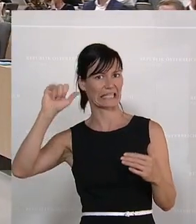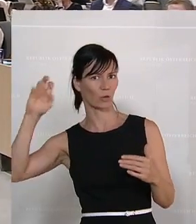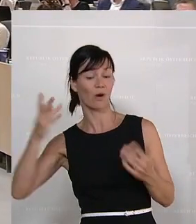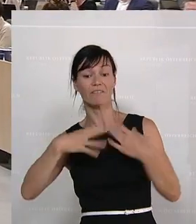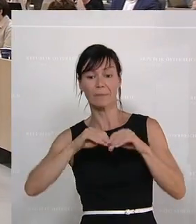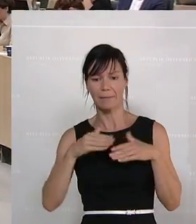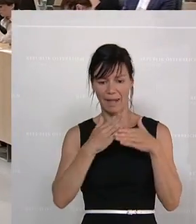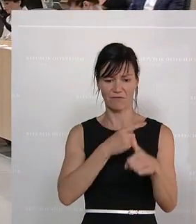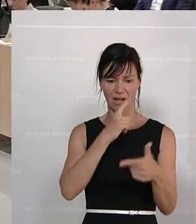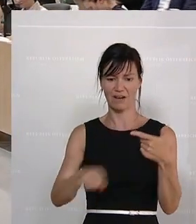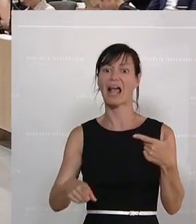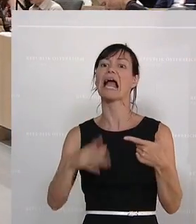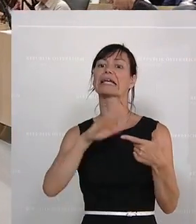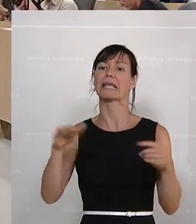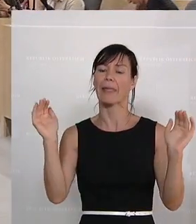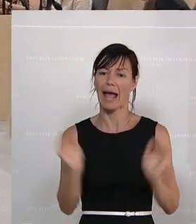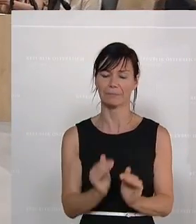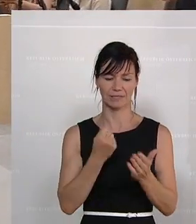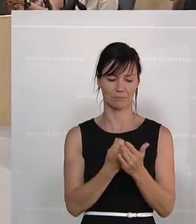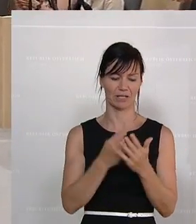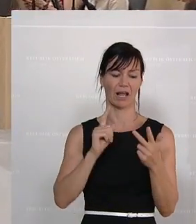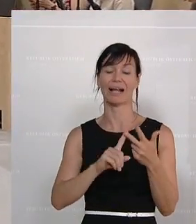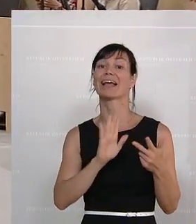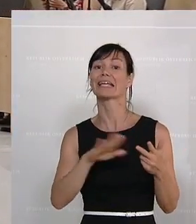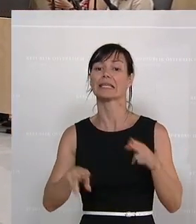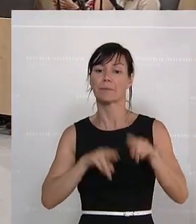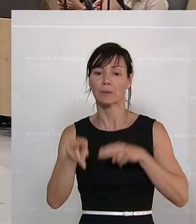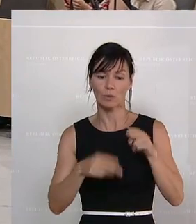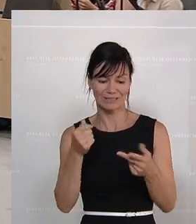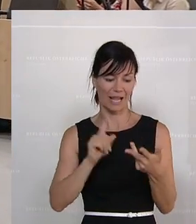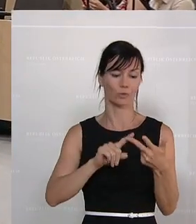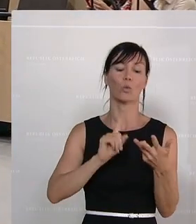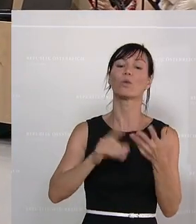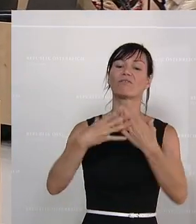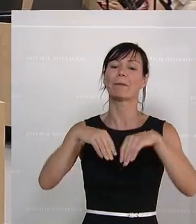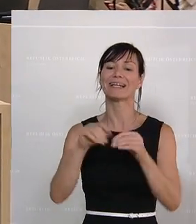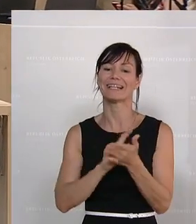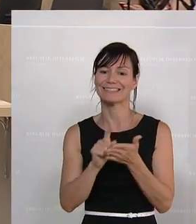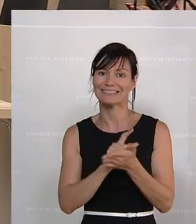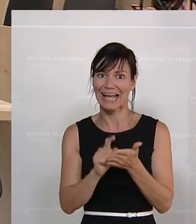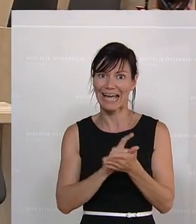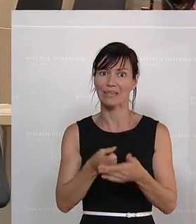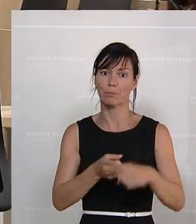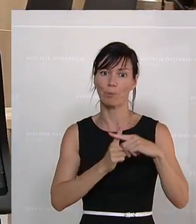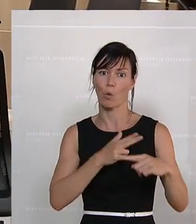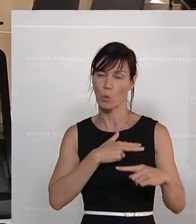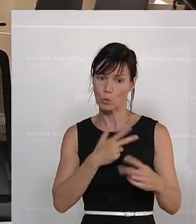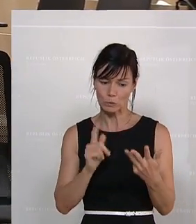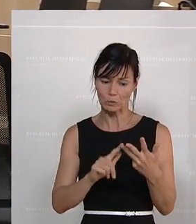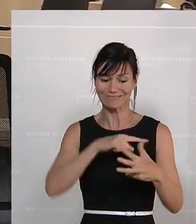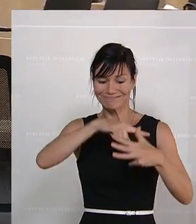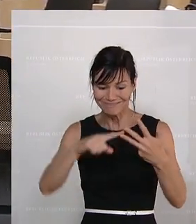absetzbetrages des kinderbetreuungsgeldes und des familien zeitbonus und all diese familienleistungen